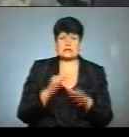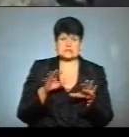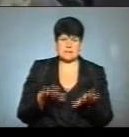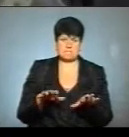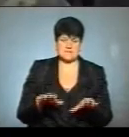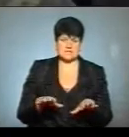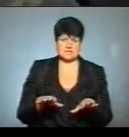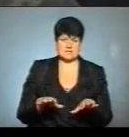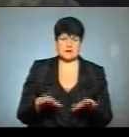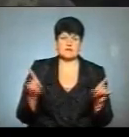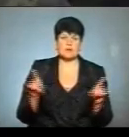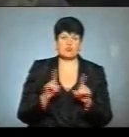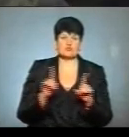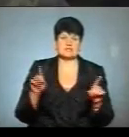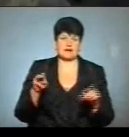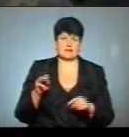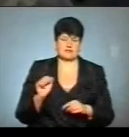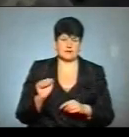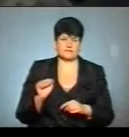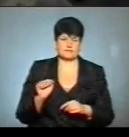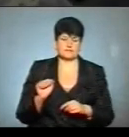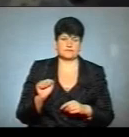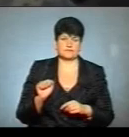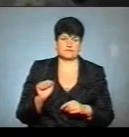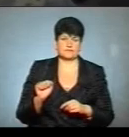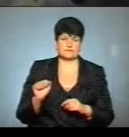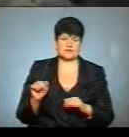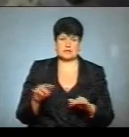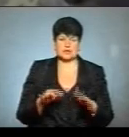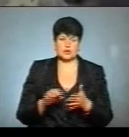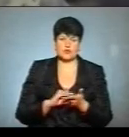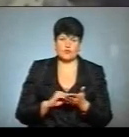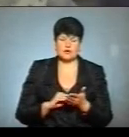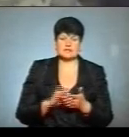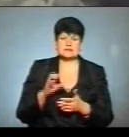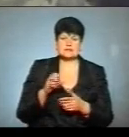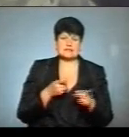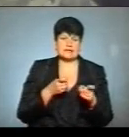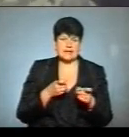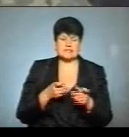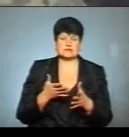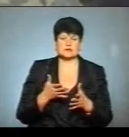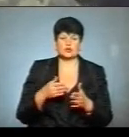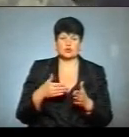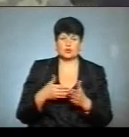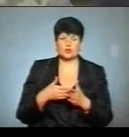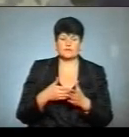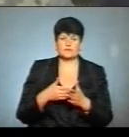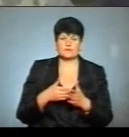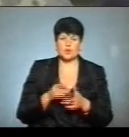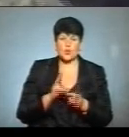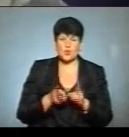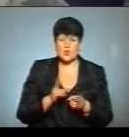від музиканта, скажімо, діловода, стрільця, гранатометника до